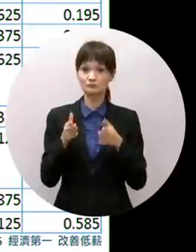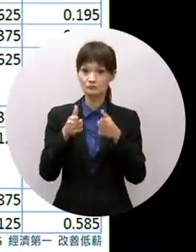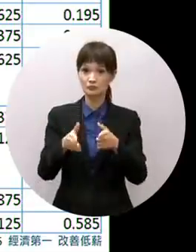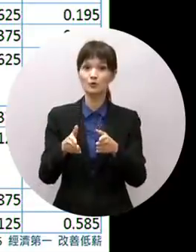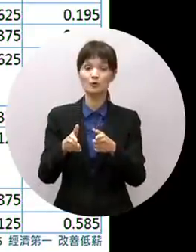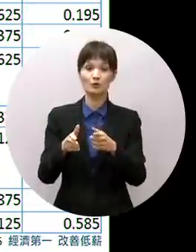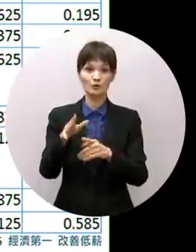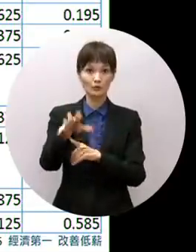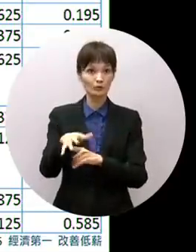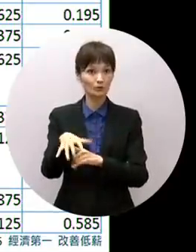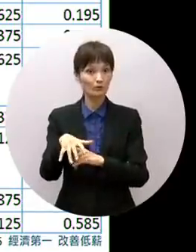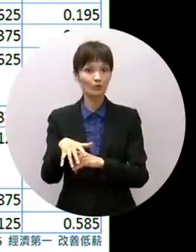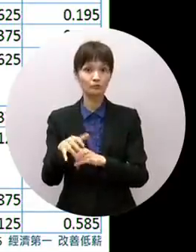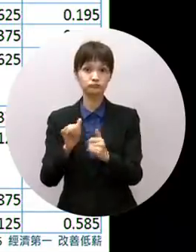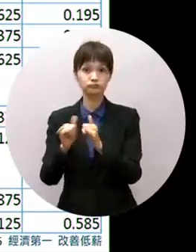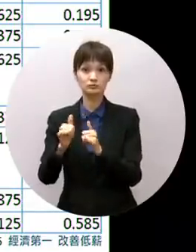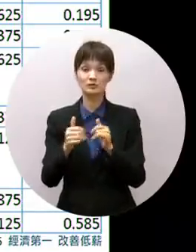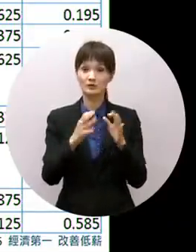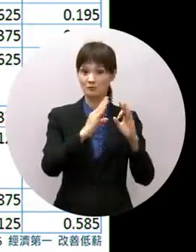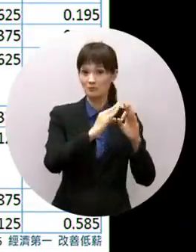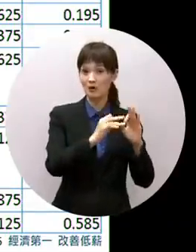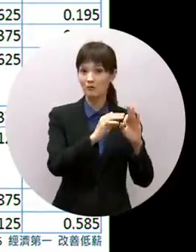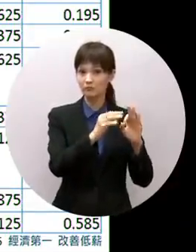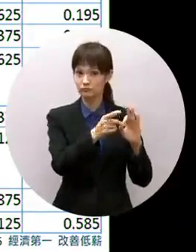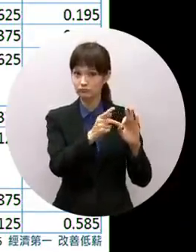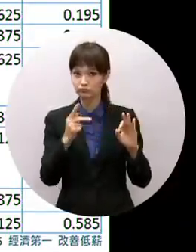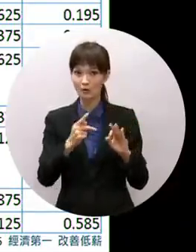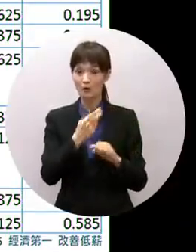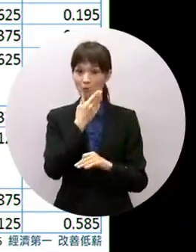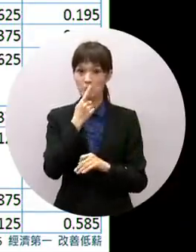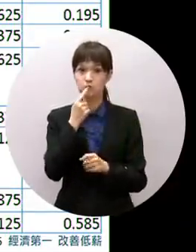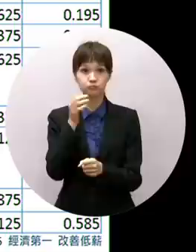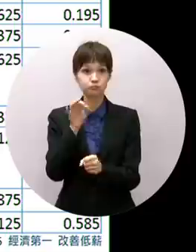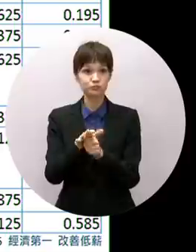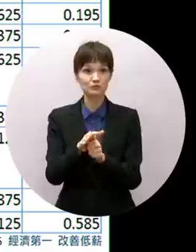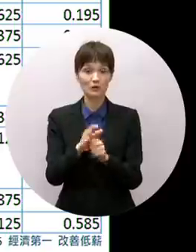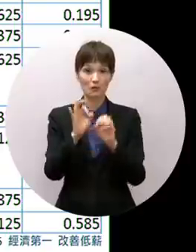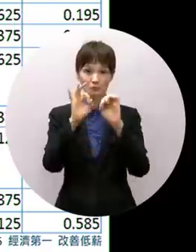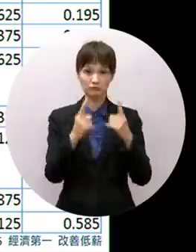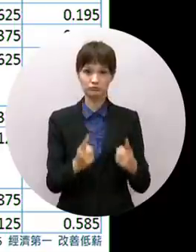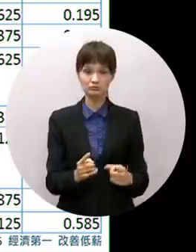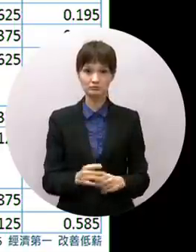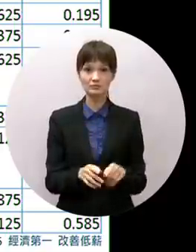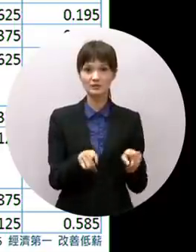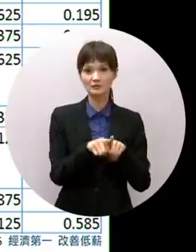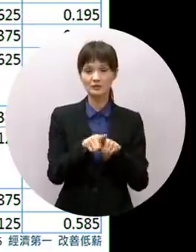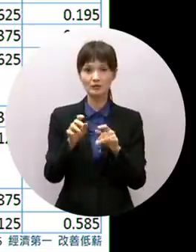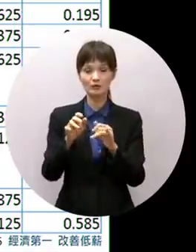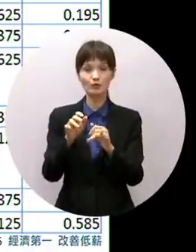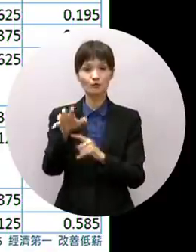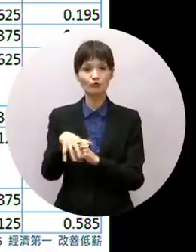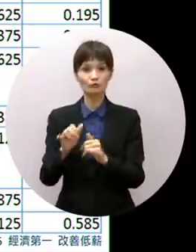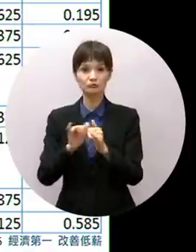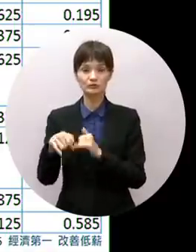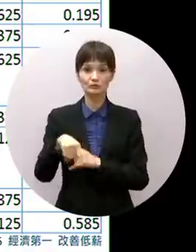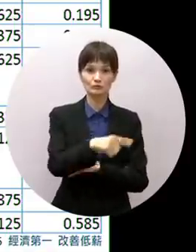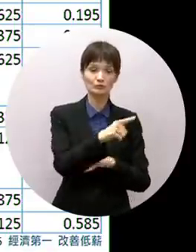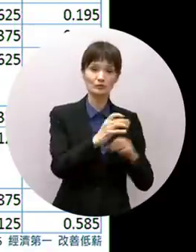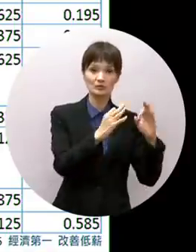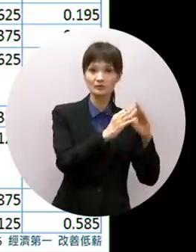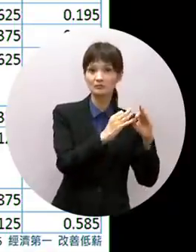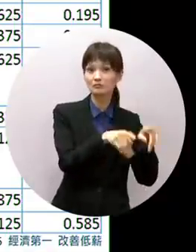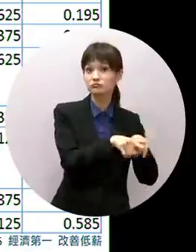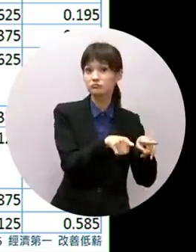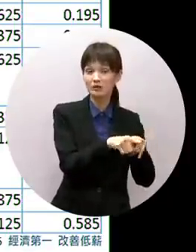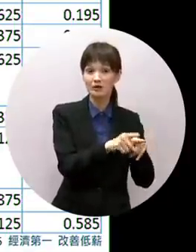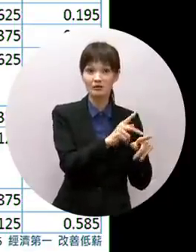业贷款的补贴利息。院长你很清楚，一般农民到银行是借不到钱，他一定会到农会才借得